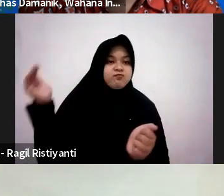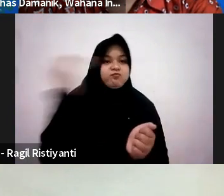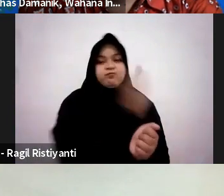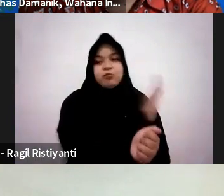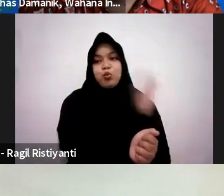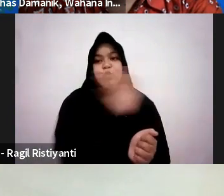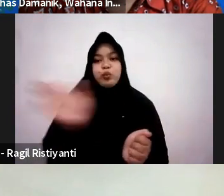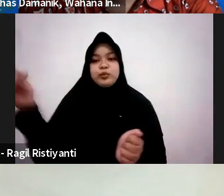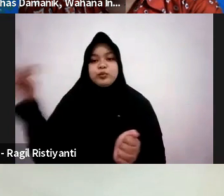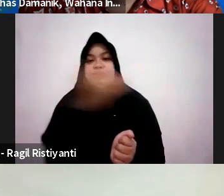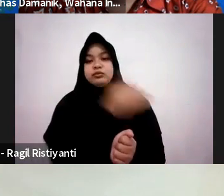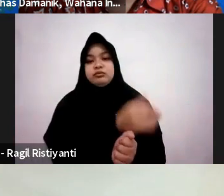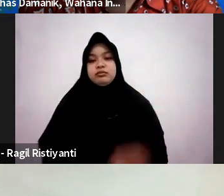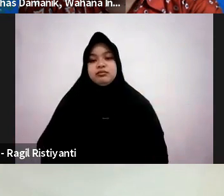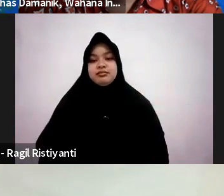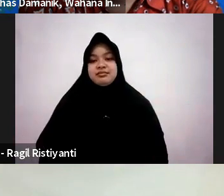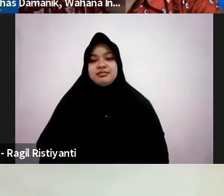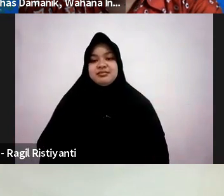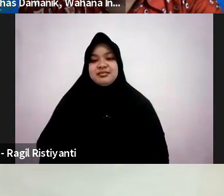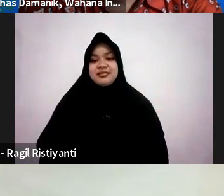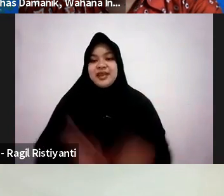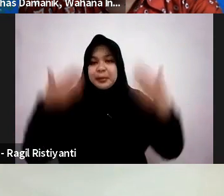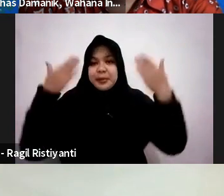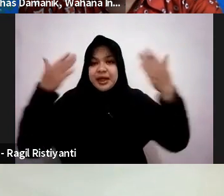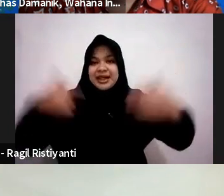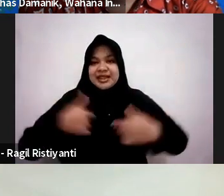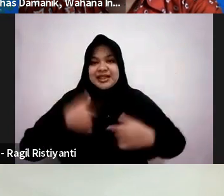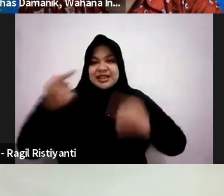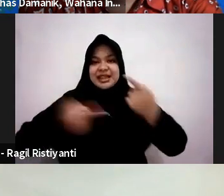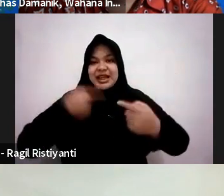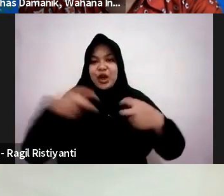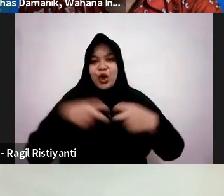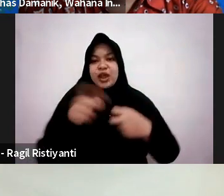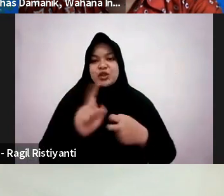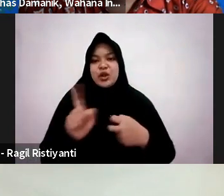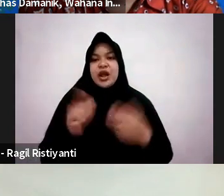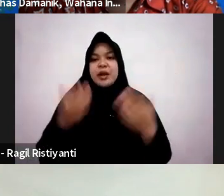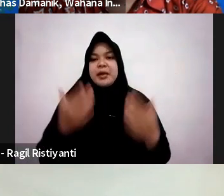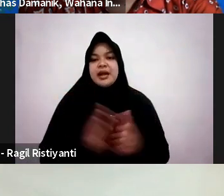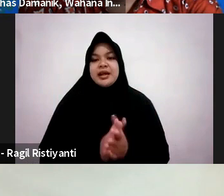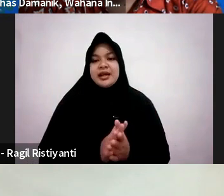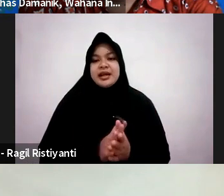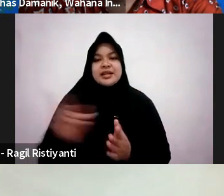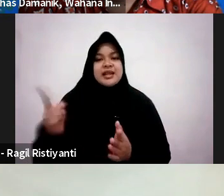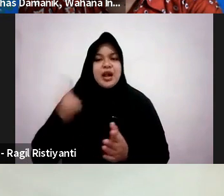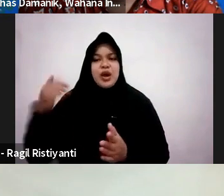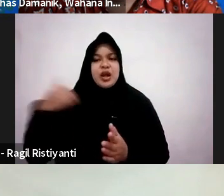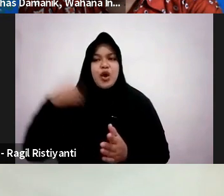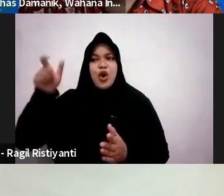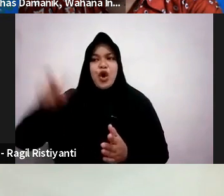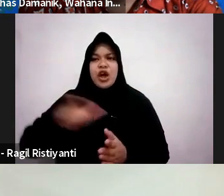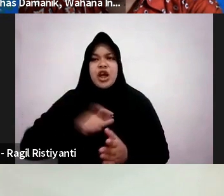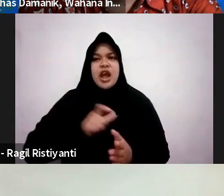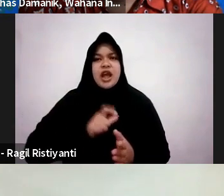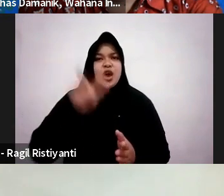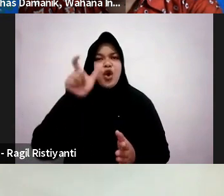kefir Bagaimana maaf nih jadi saya cerita konteks dulu ya gitu karena selalu ada orang-orang diam orang kaya orang mampu